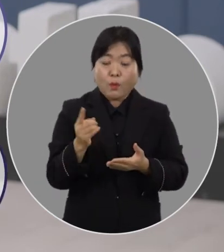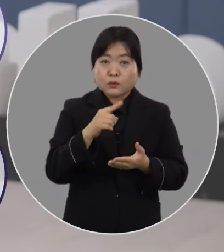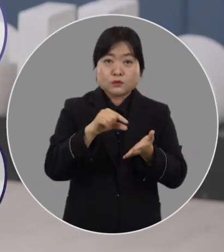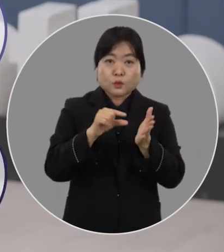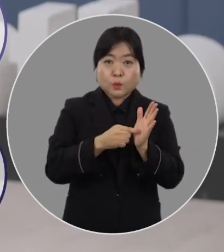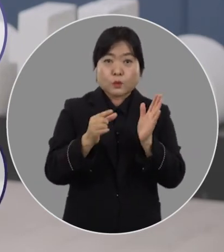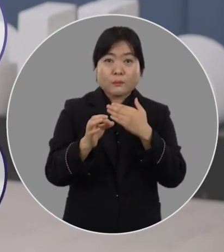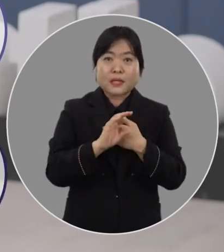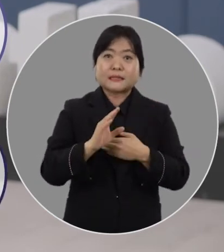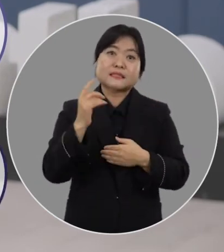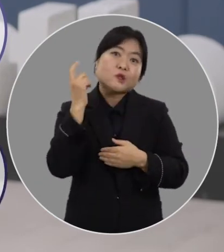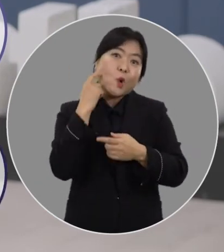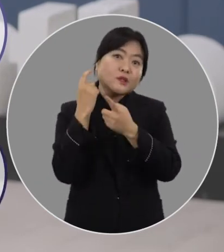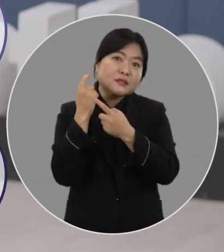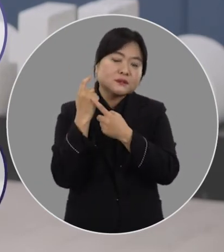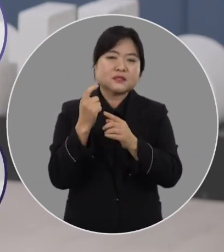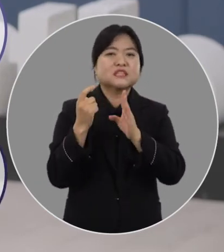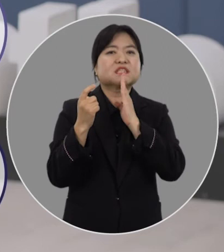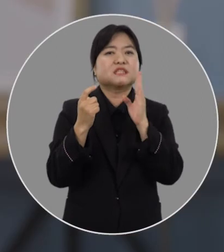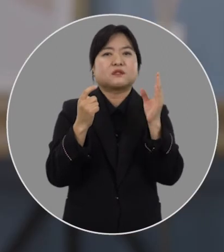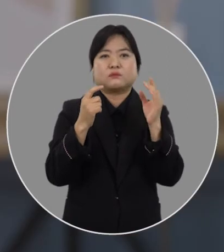거짓 소문이 사실로 둔갑하게 됩니다.